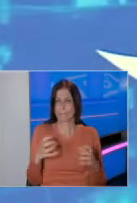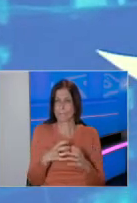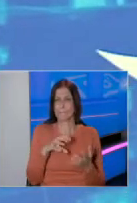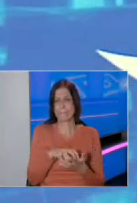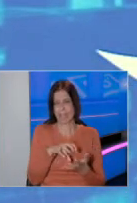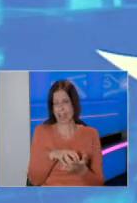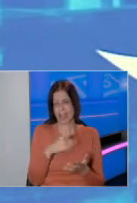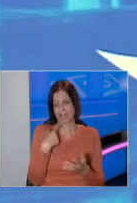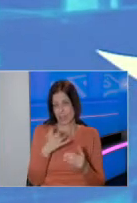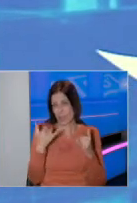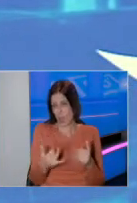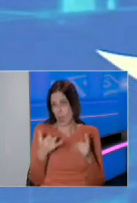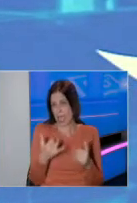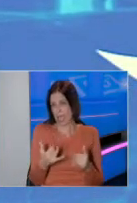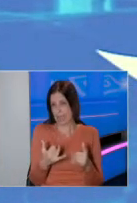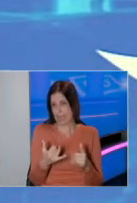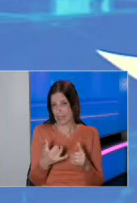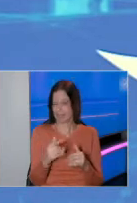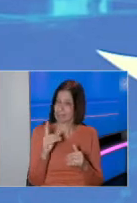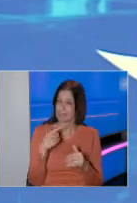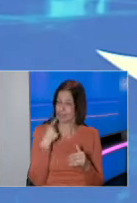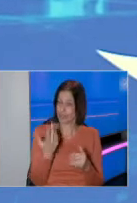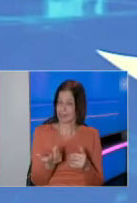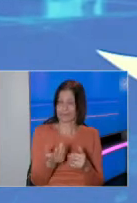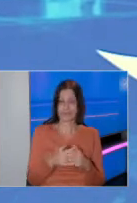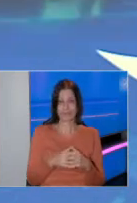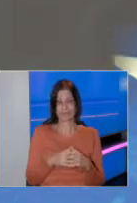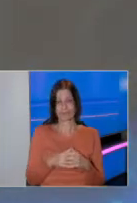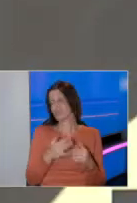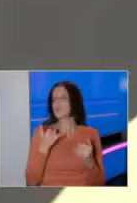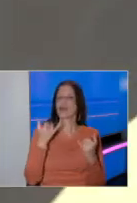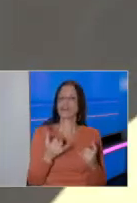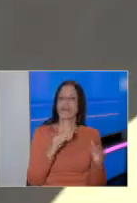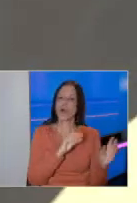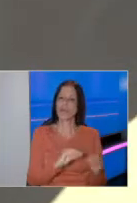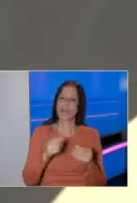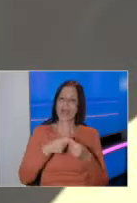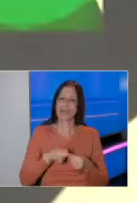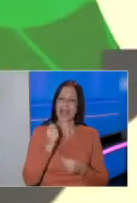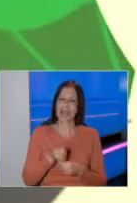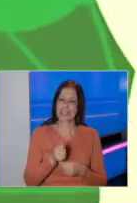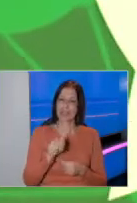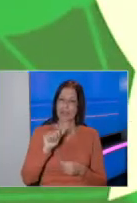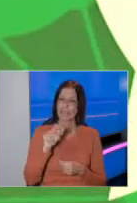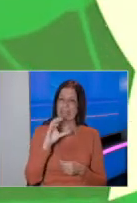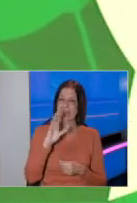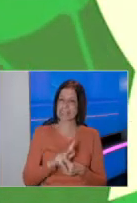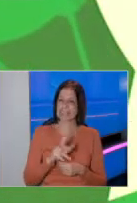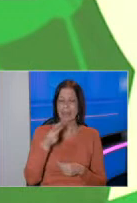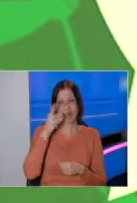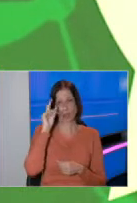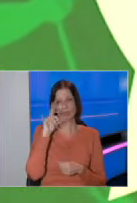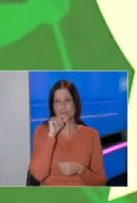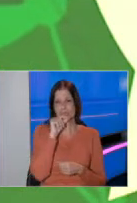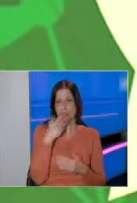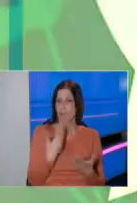הנוכחי, צריך לזכור. באמת לשעתה אמר, גן, זה אישה. עכשיו אנחנו עוברים לחבר הכנסת אופיר כץ מהליכוד שמצייץ